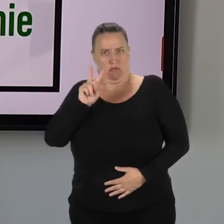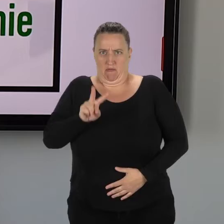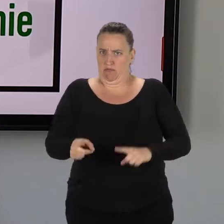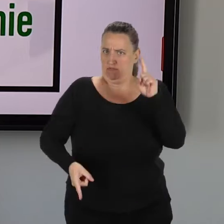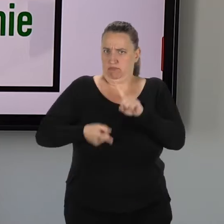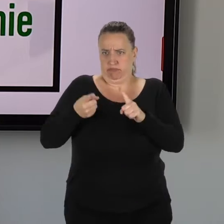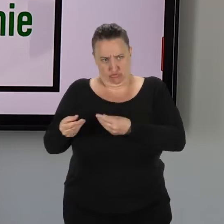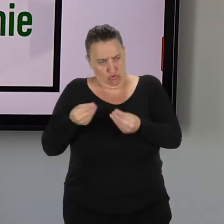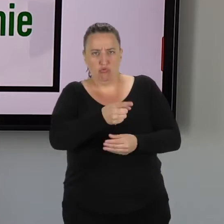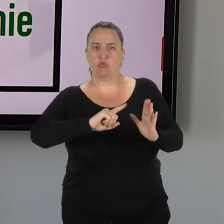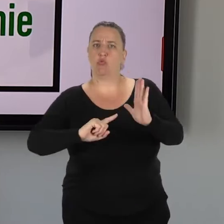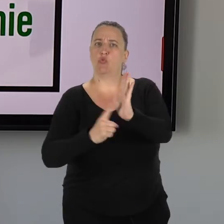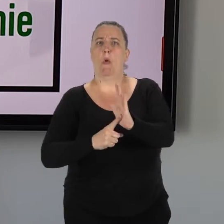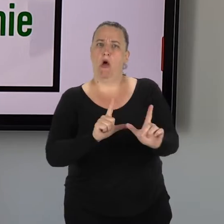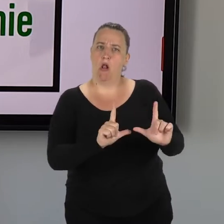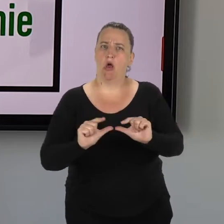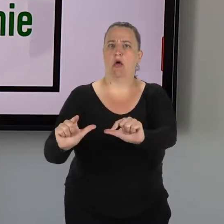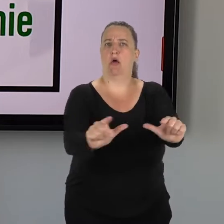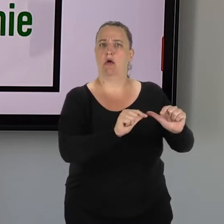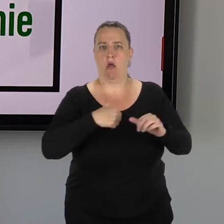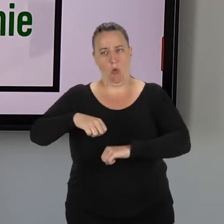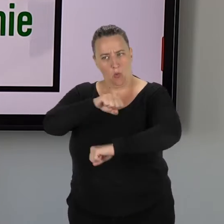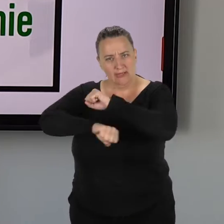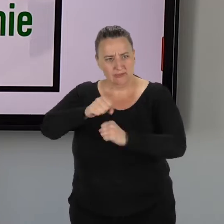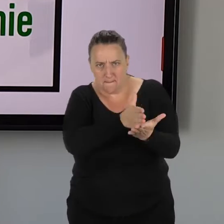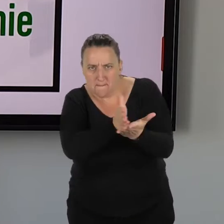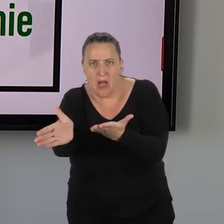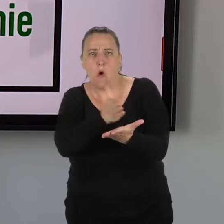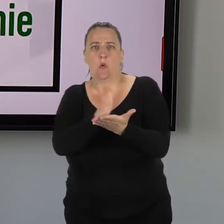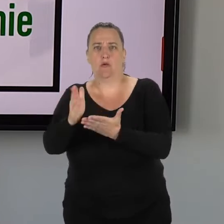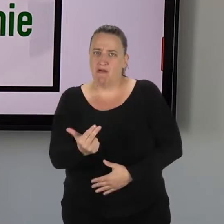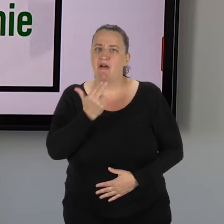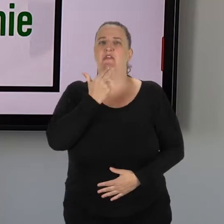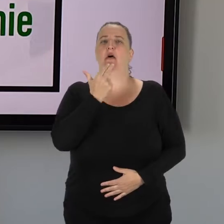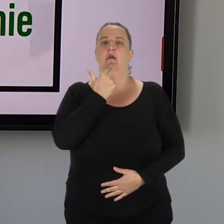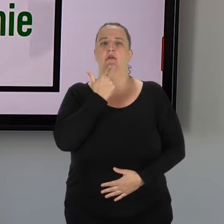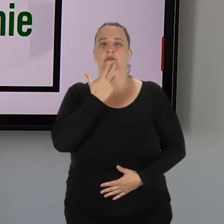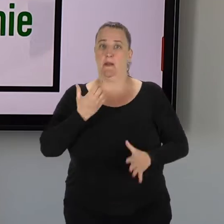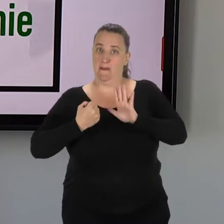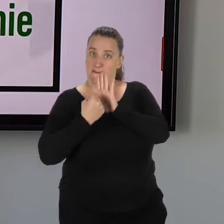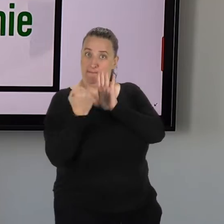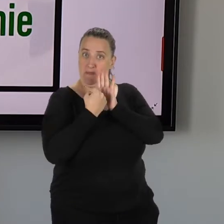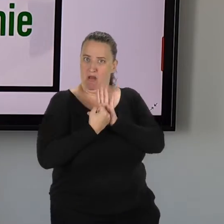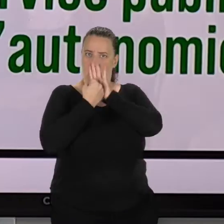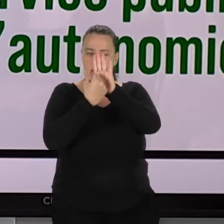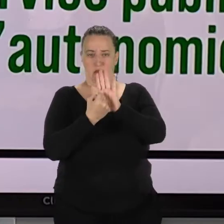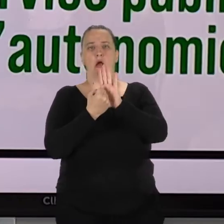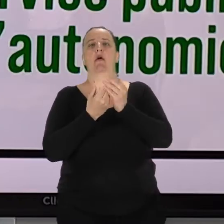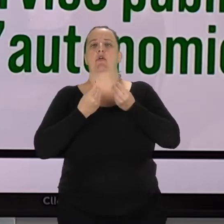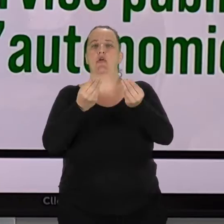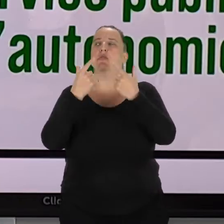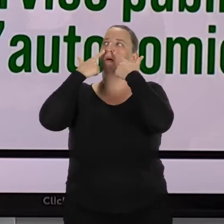Nous portons une responsabilité accrue en matière d'accès aux droits, d'organisation des parcours et d'efficience.